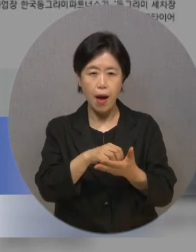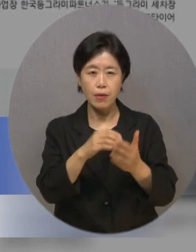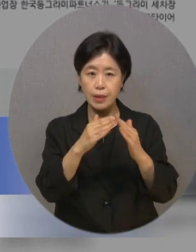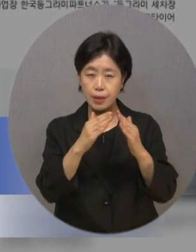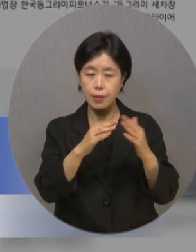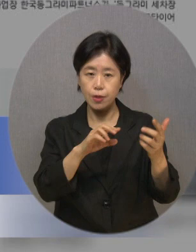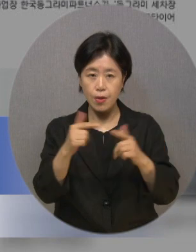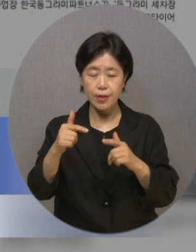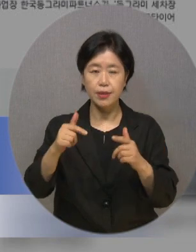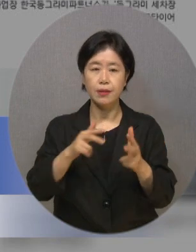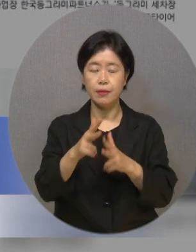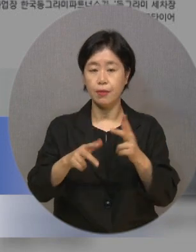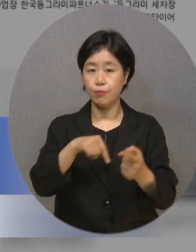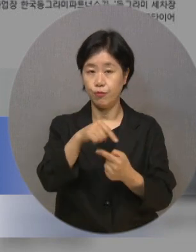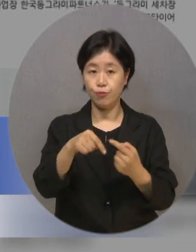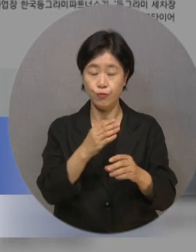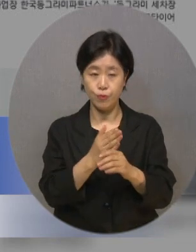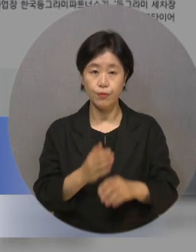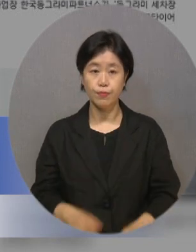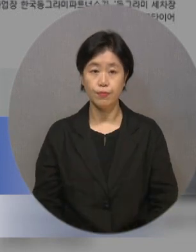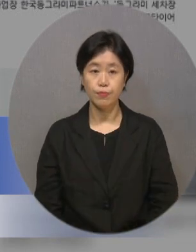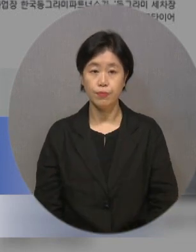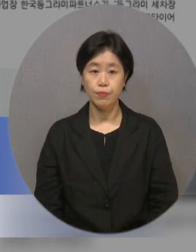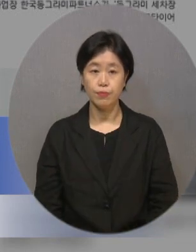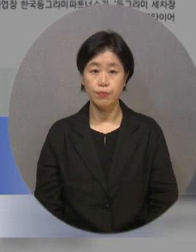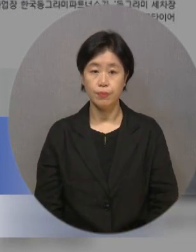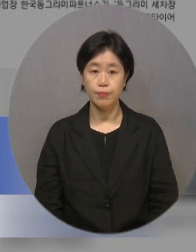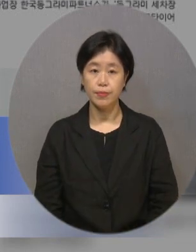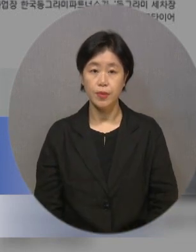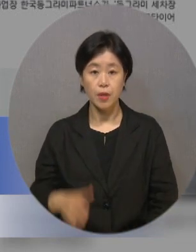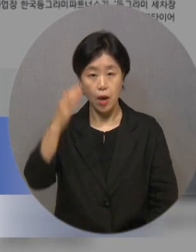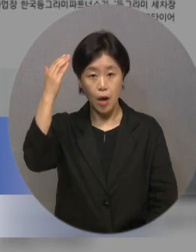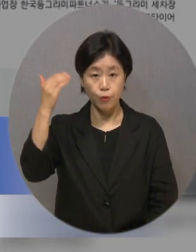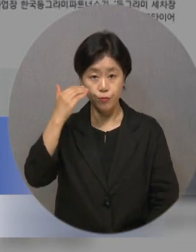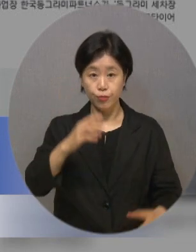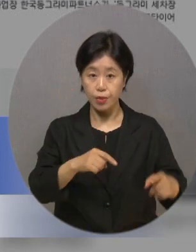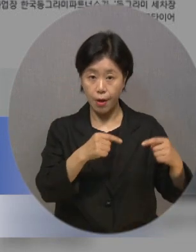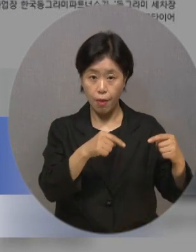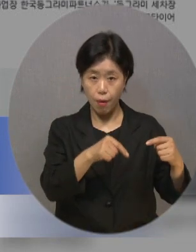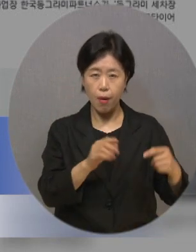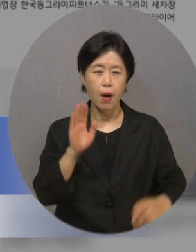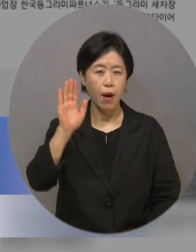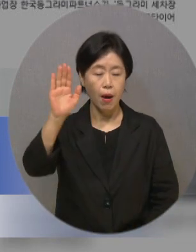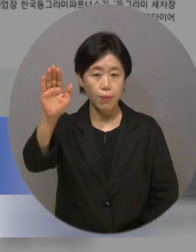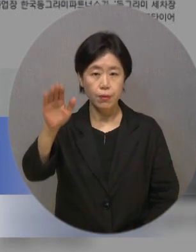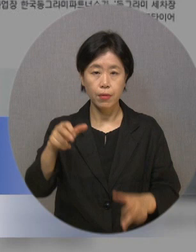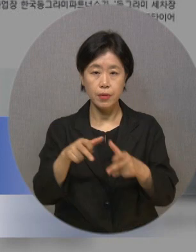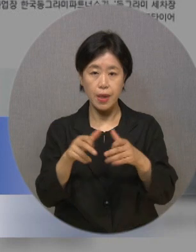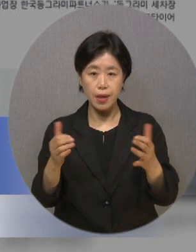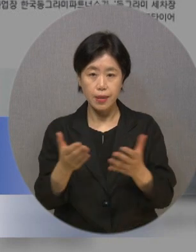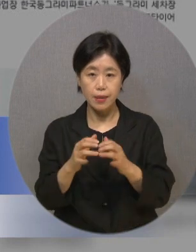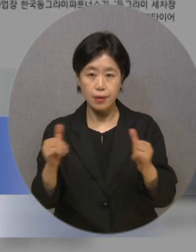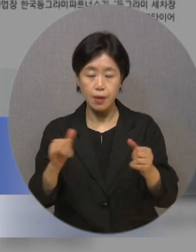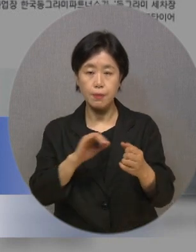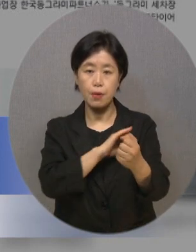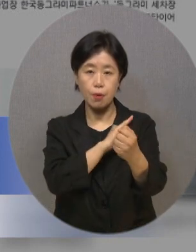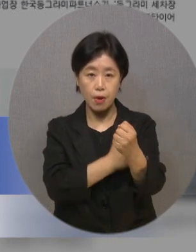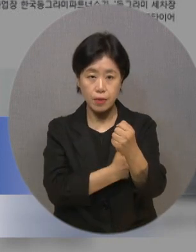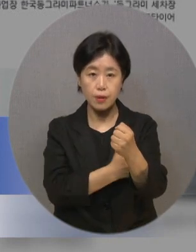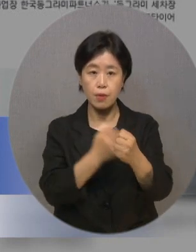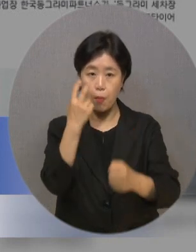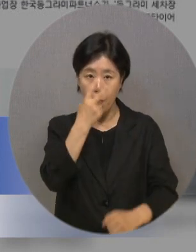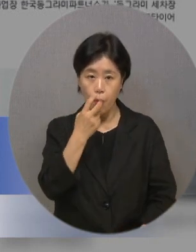사업을 운영하고 있다고 합니다 한편 기사에서 한국타이어는 앞으로도 장애 근로자들의 권익보호와